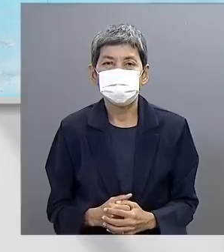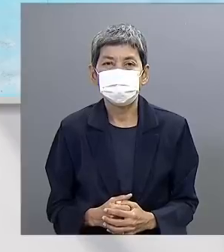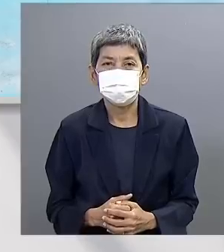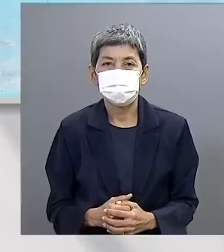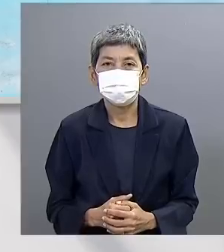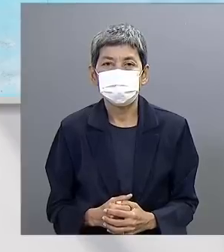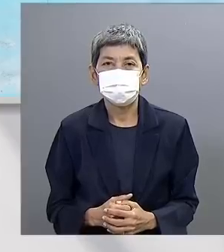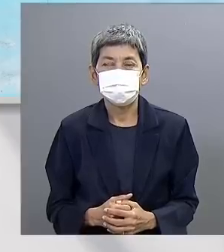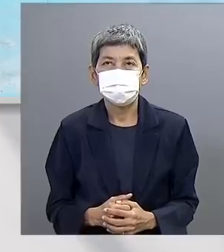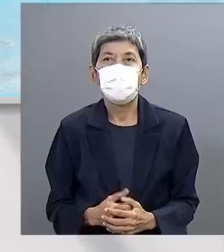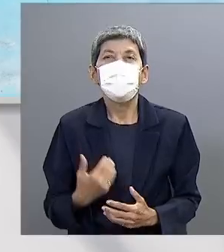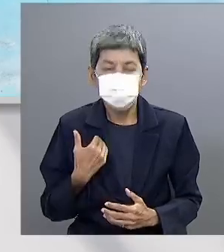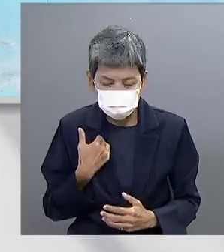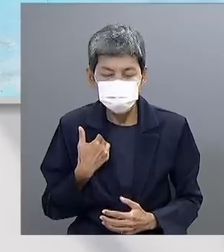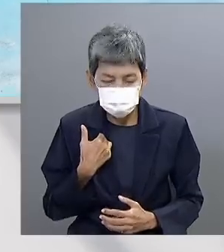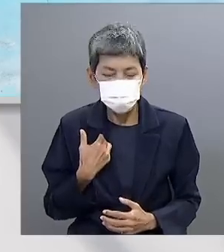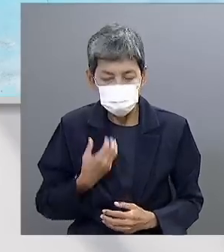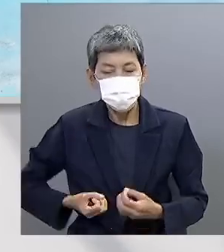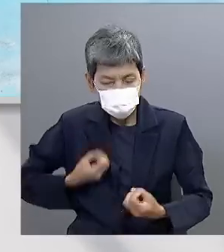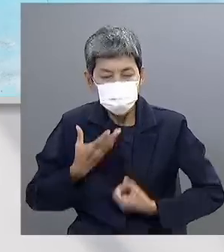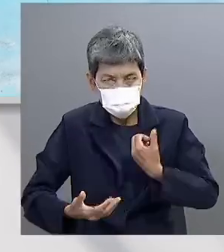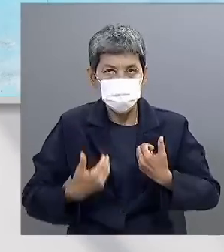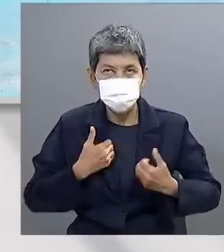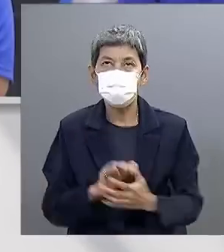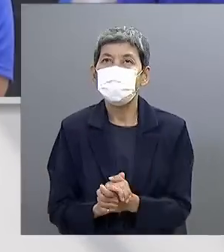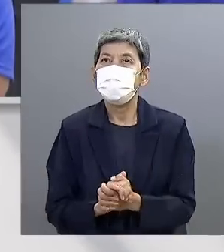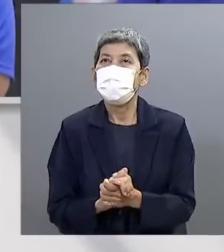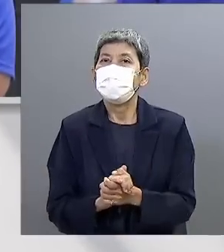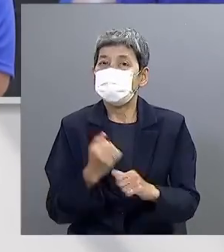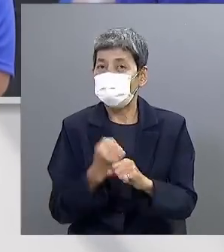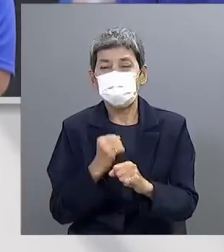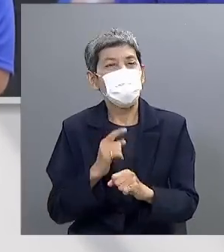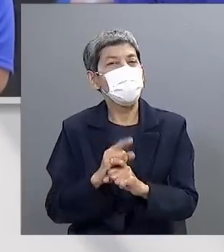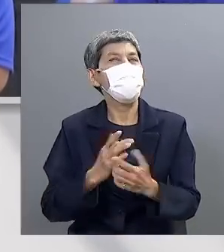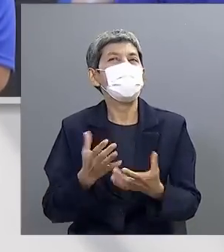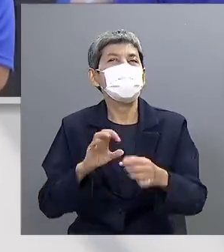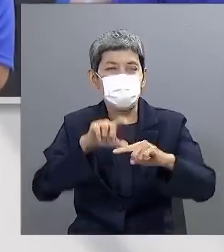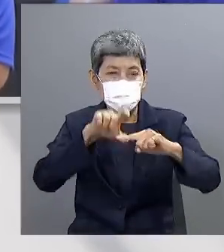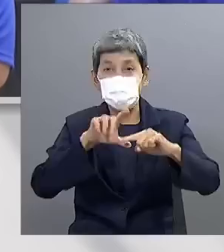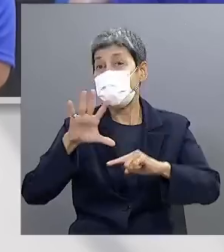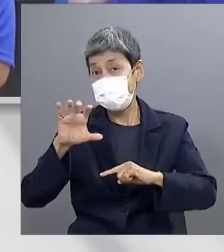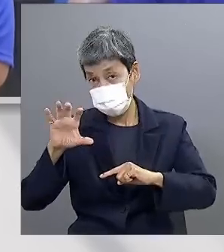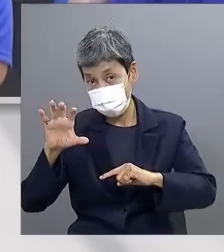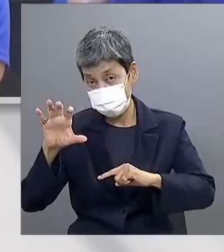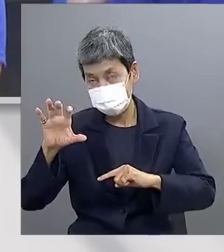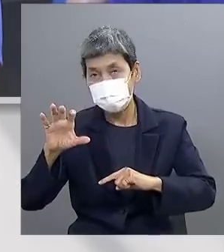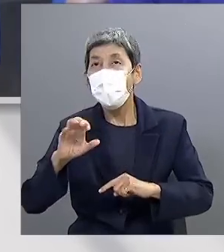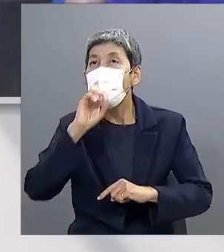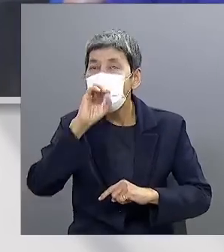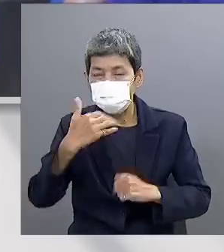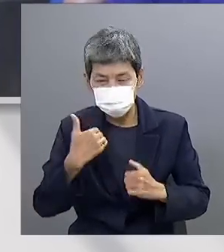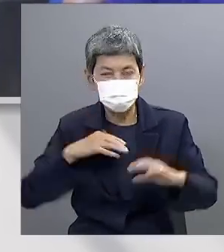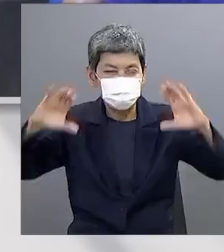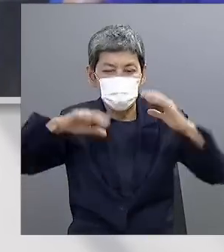มีอีกเสียงสะท้อนหนึ่งนะคะถึงฉากทัดรัฐบาลตามสูตรหารด้วย500มุมหนึ่งบอกว่าได้รัฐบาลผสมมาก